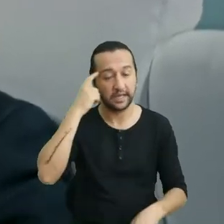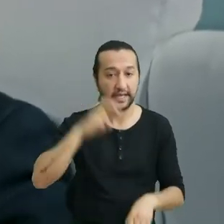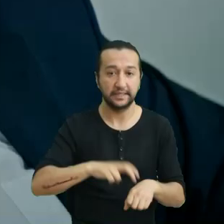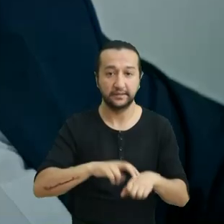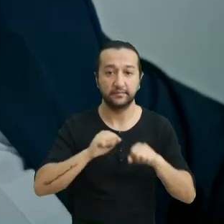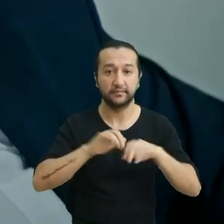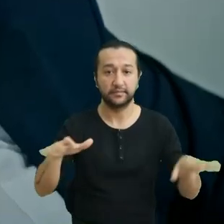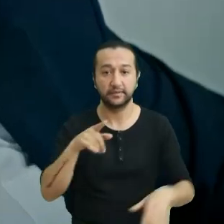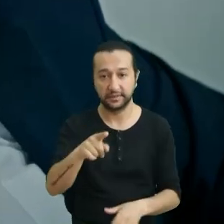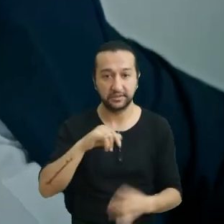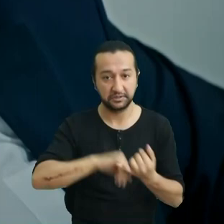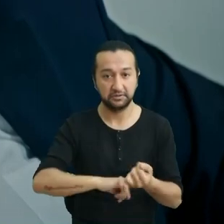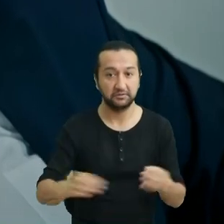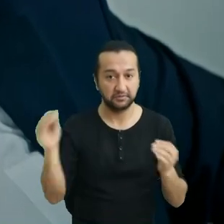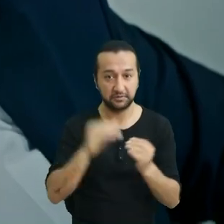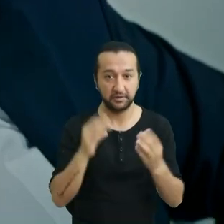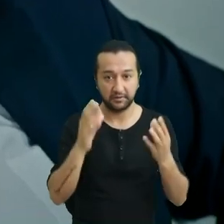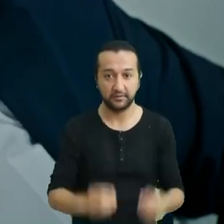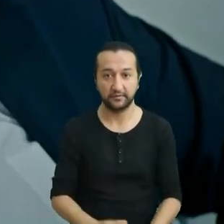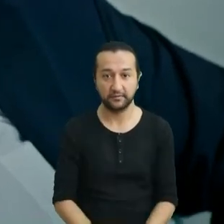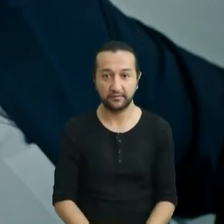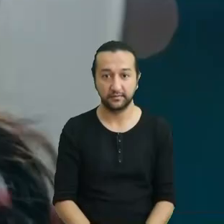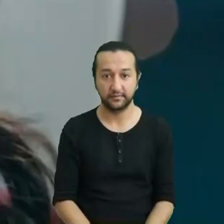anılacaksınız. İddialıyız.